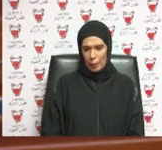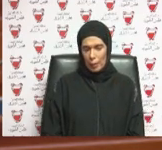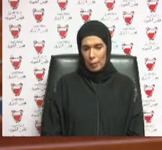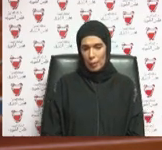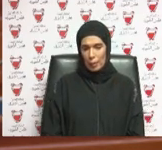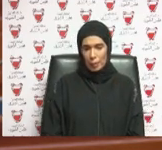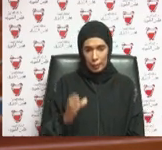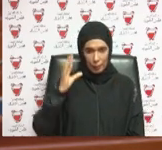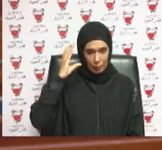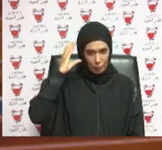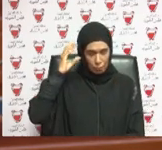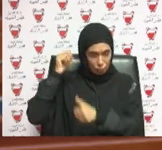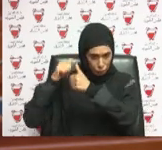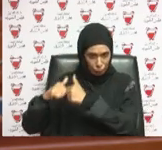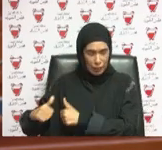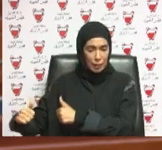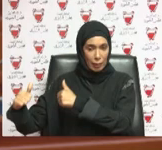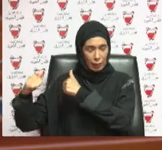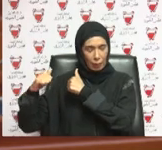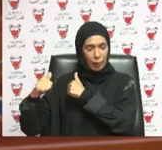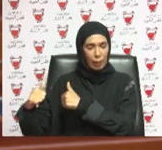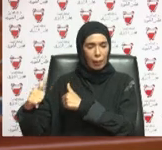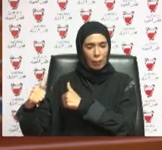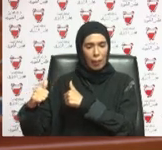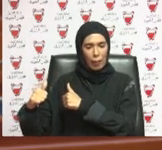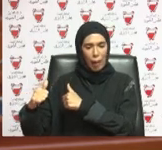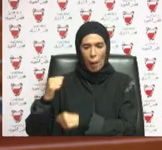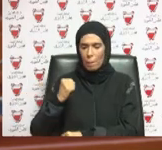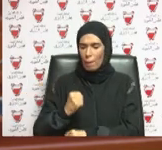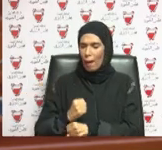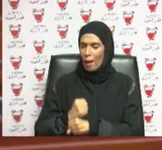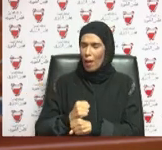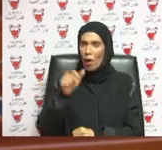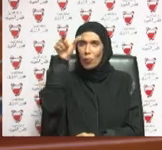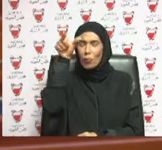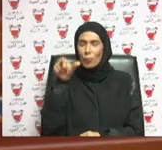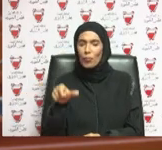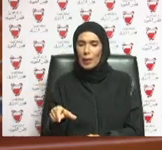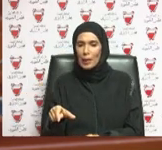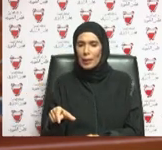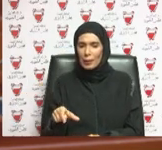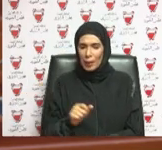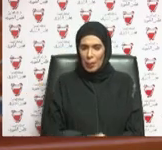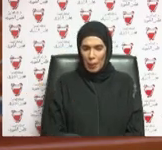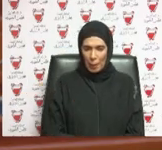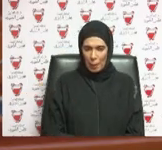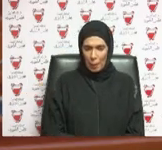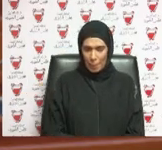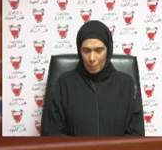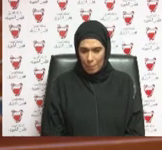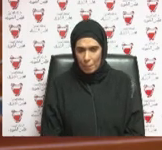عندما نستذكر خليفة بن سلمان الإنسان فأنا نستذكر شخصا يعرفنا أكثر مما نعرف أنفسنا. سيد